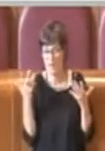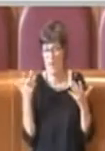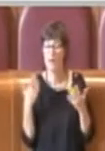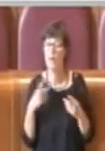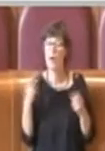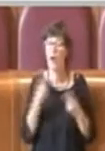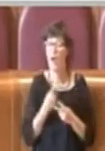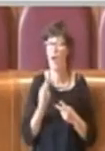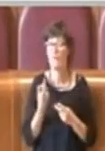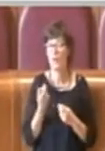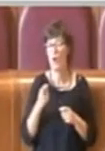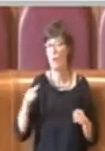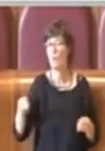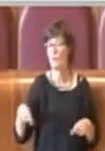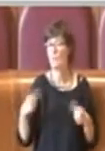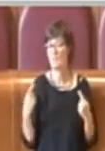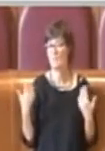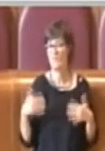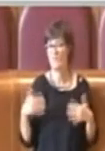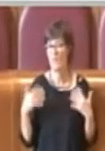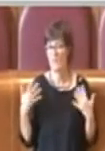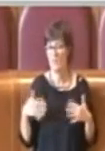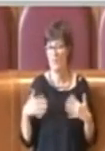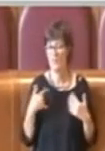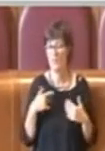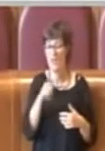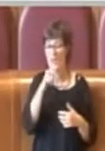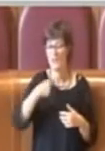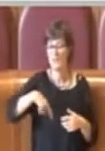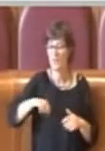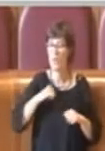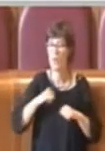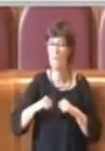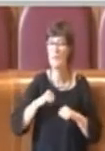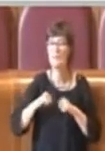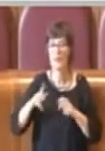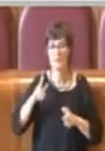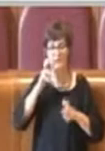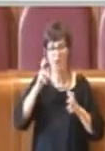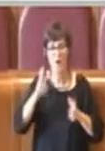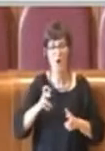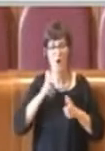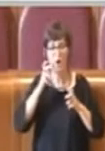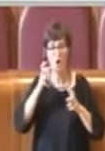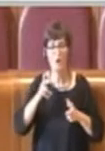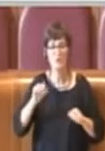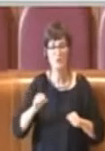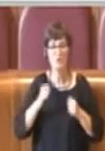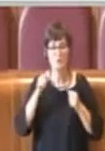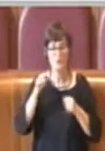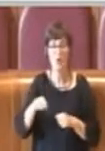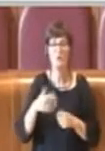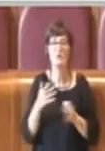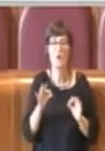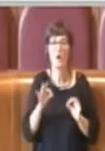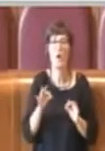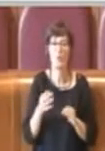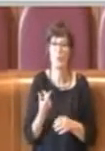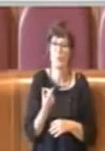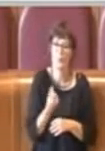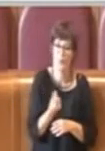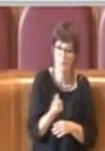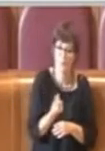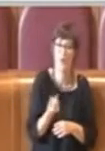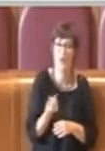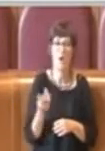per l'amministrazione che richiede un grande sforzo da parte di tutti, sia in termini economici che organizzativi. Sappiamo come di fatto sia